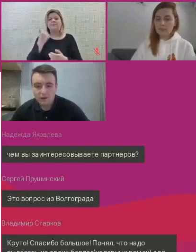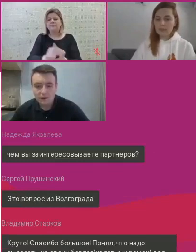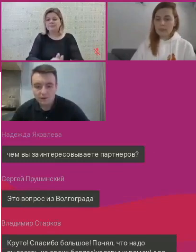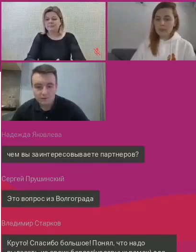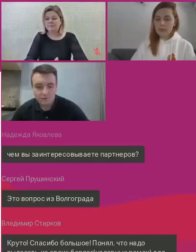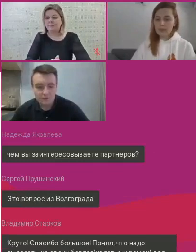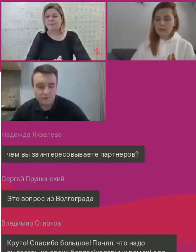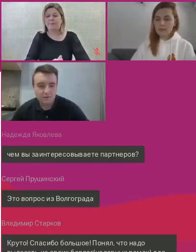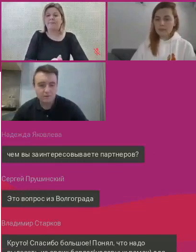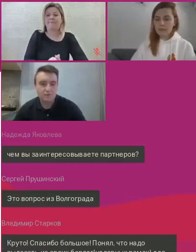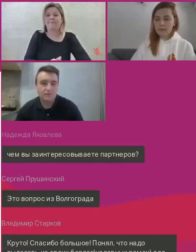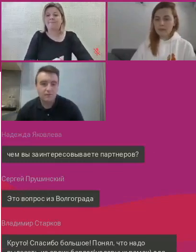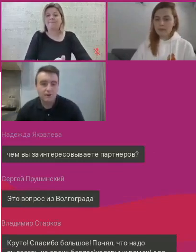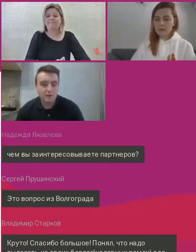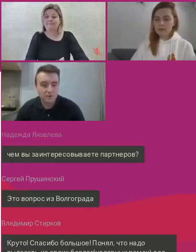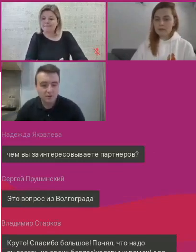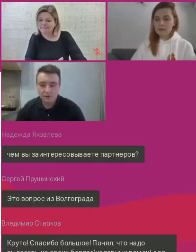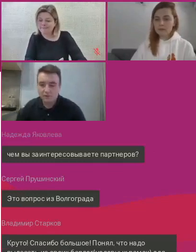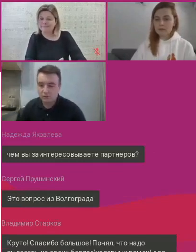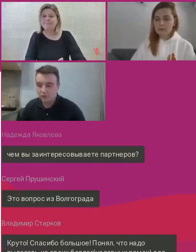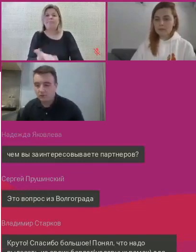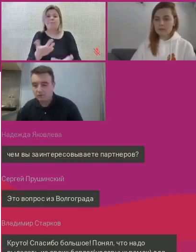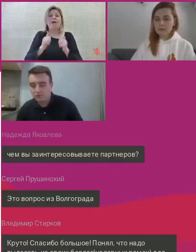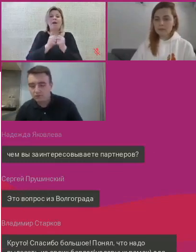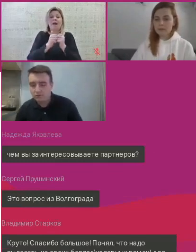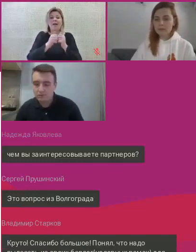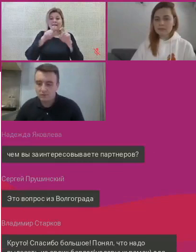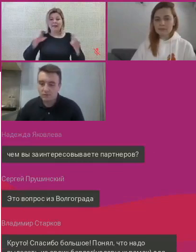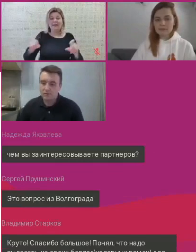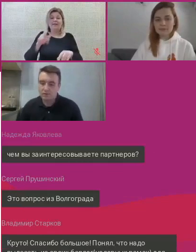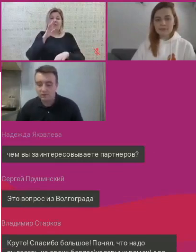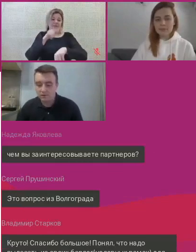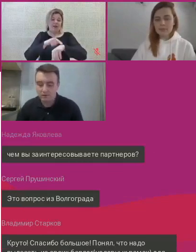Да, коллеги, время, к сожалению, подходит к концу.